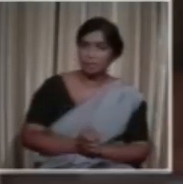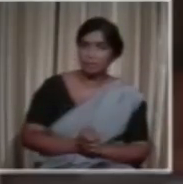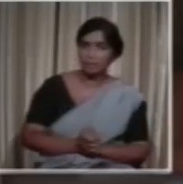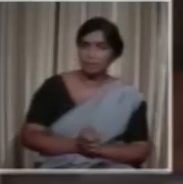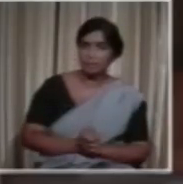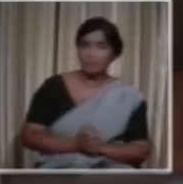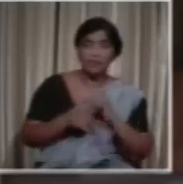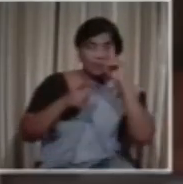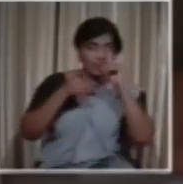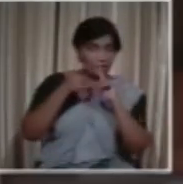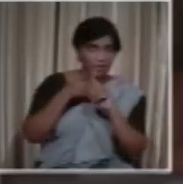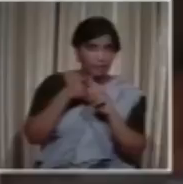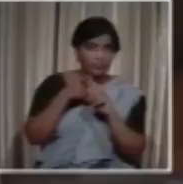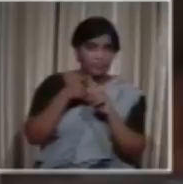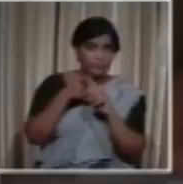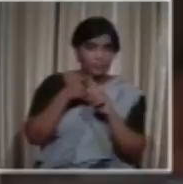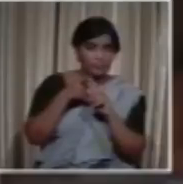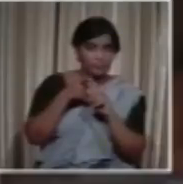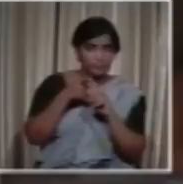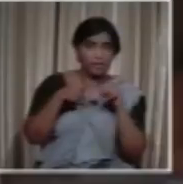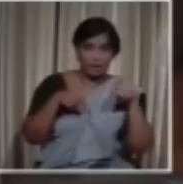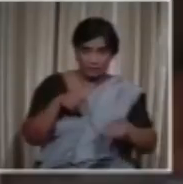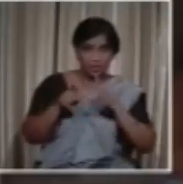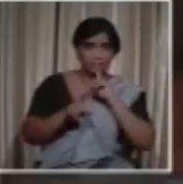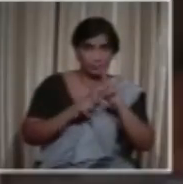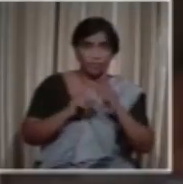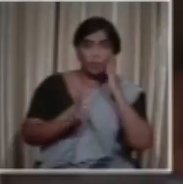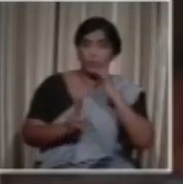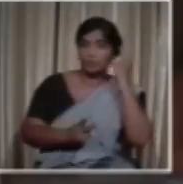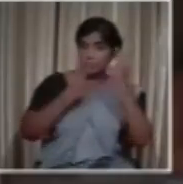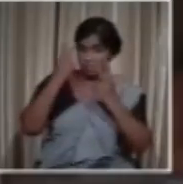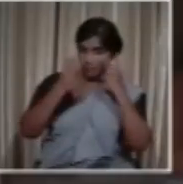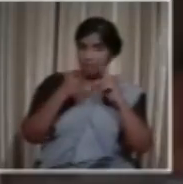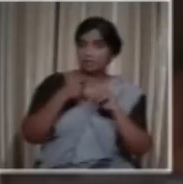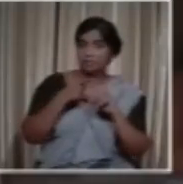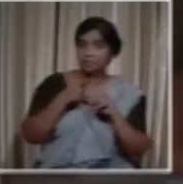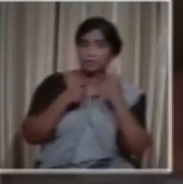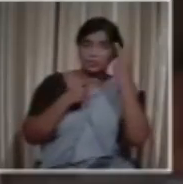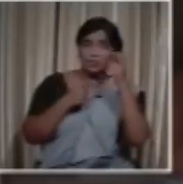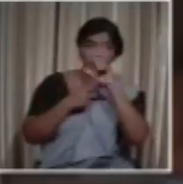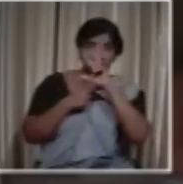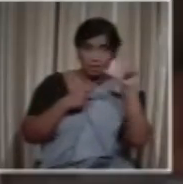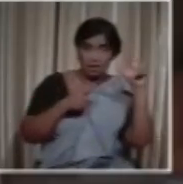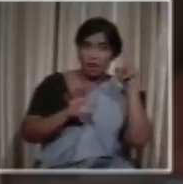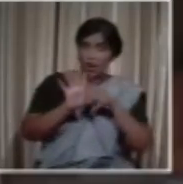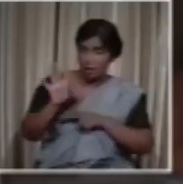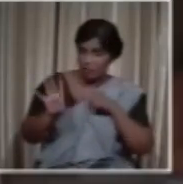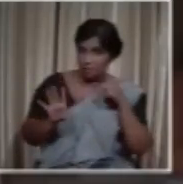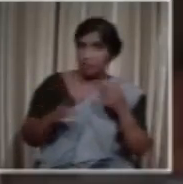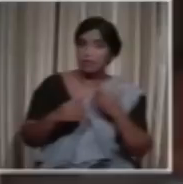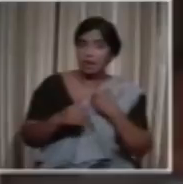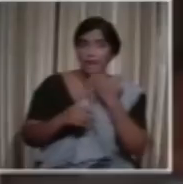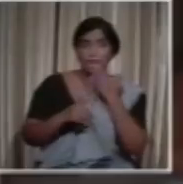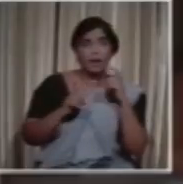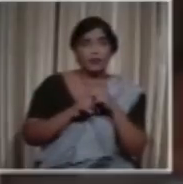Eka kshetrayak tak palipana katha karama sansarika kshetraya. 2018 වර්ෂයේදී අපට